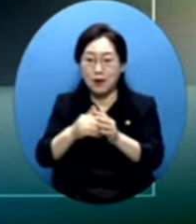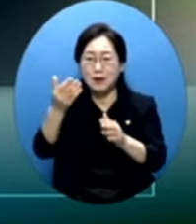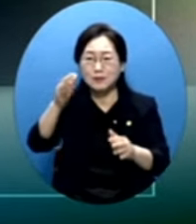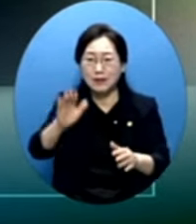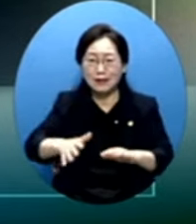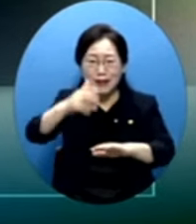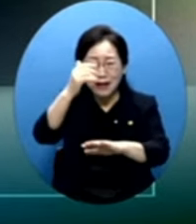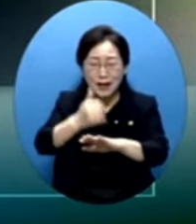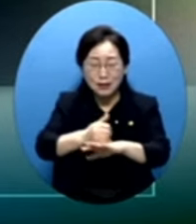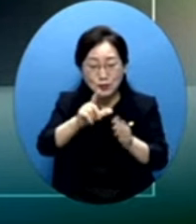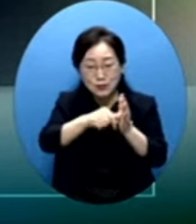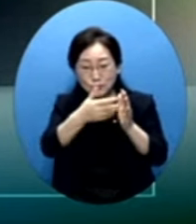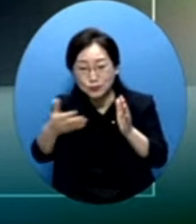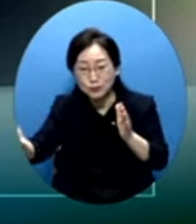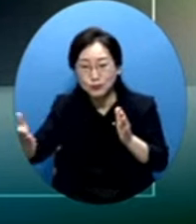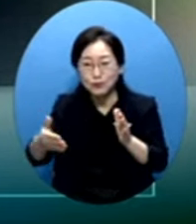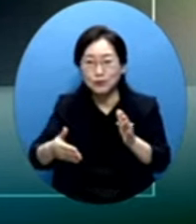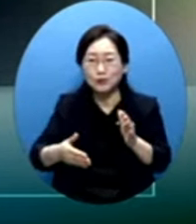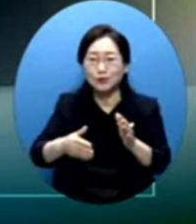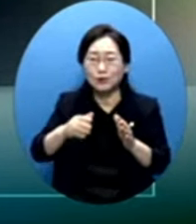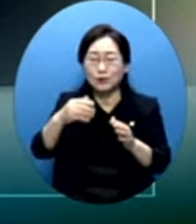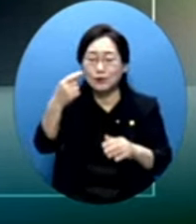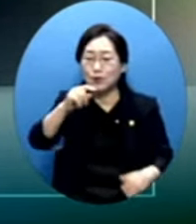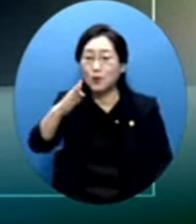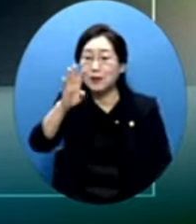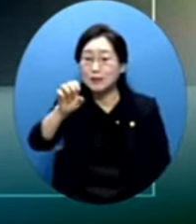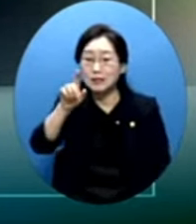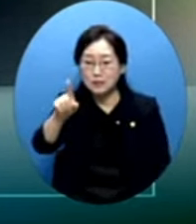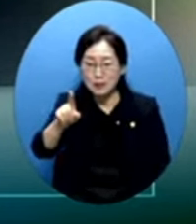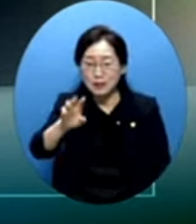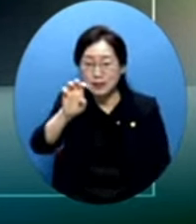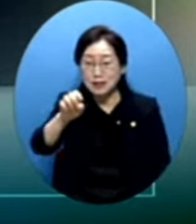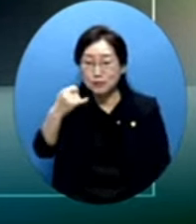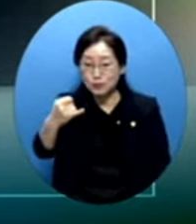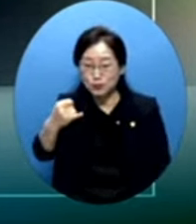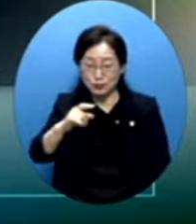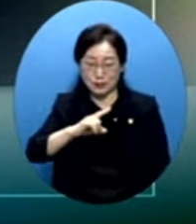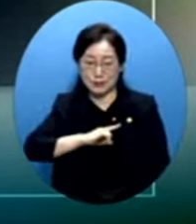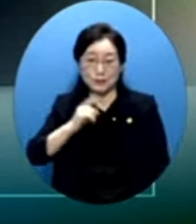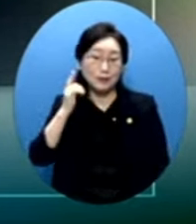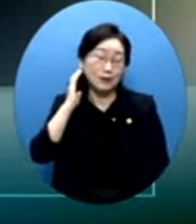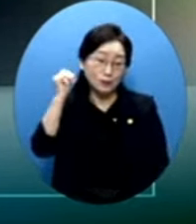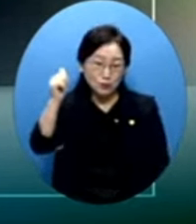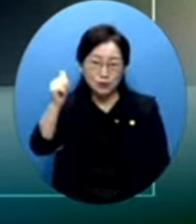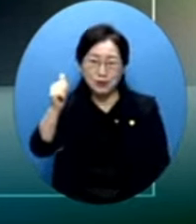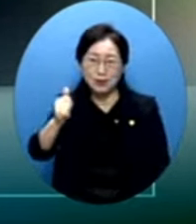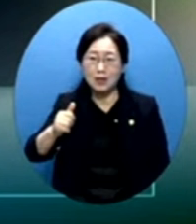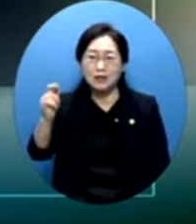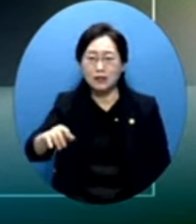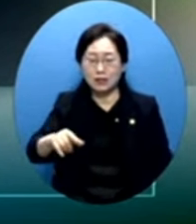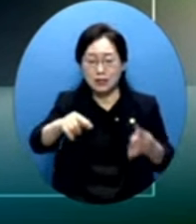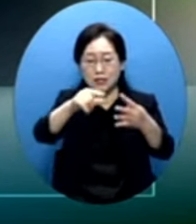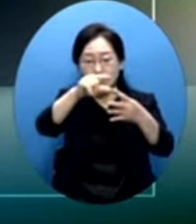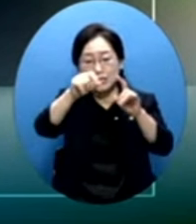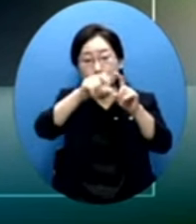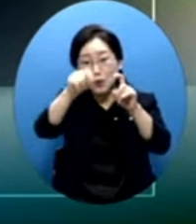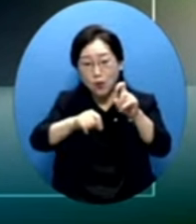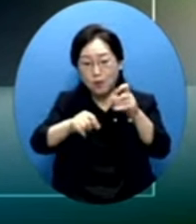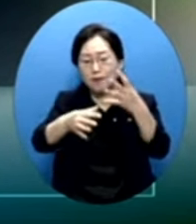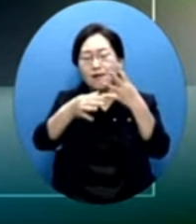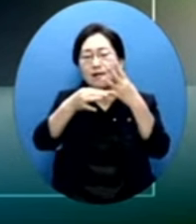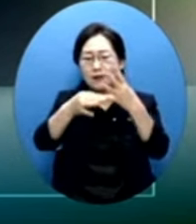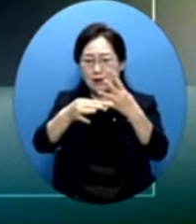11월 넷째 주 목요일을 추수감사절로 정해서 미국 최대의